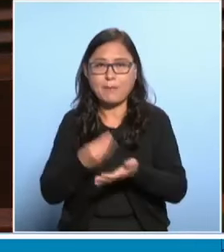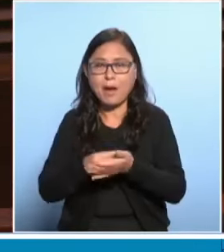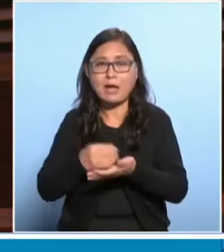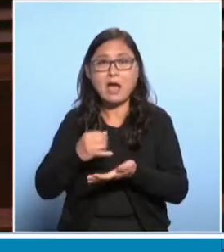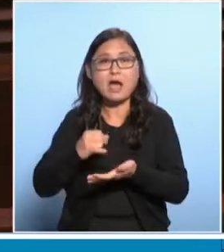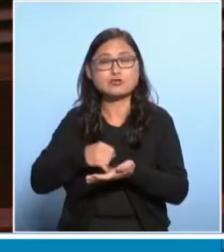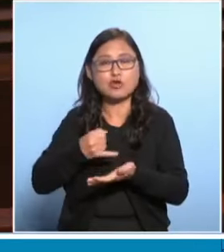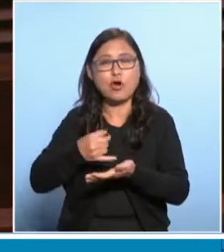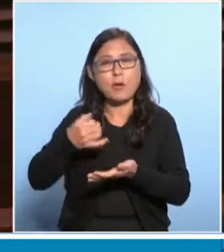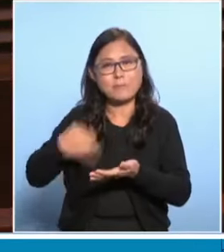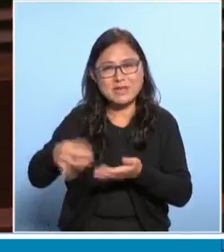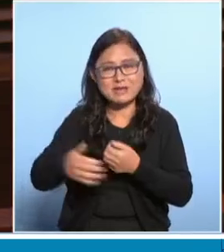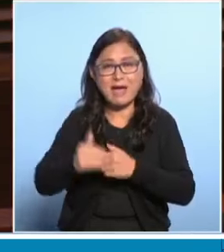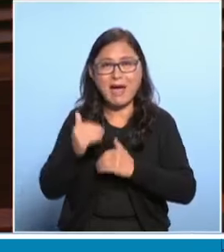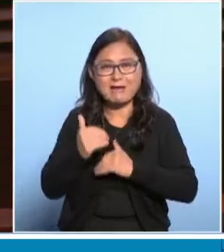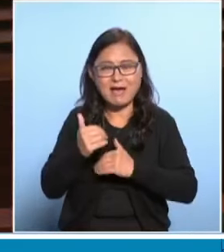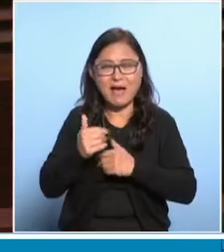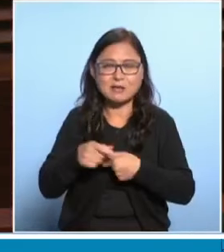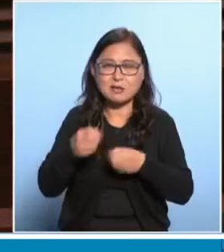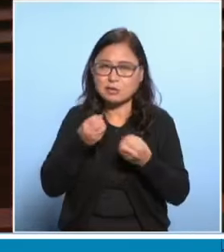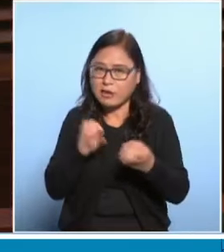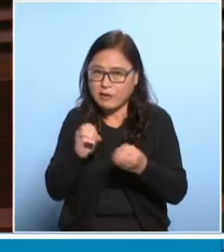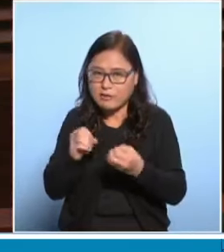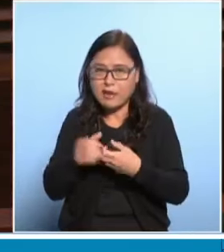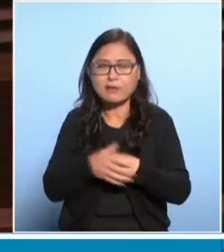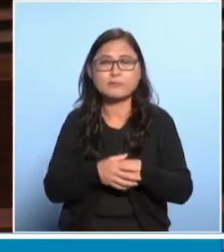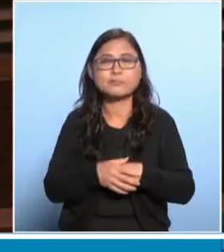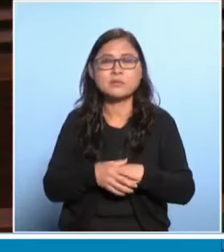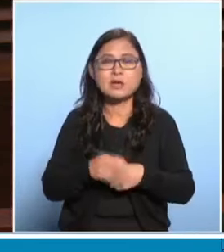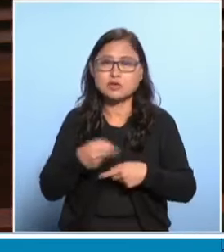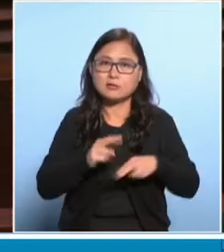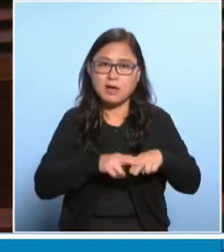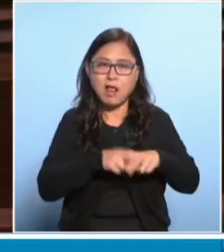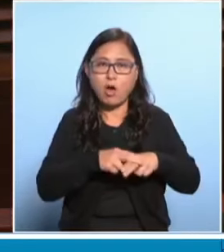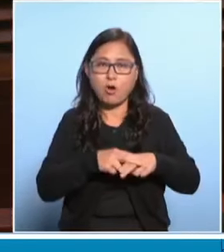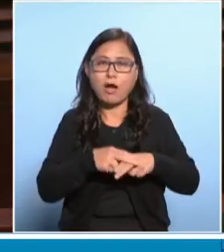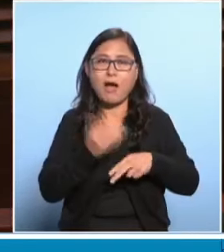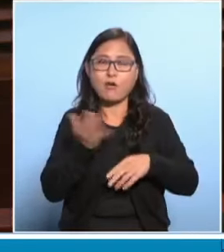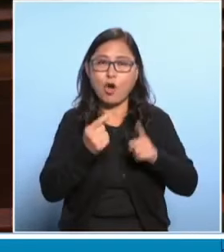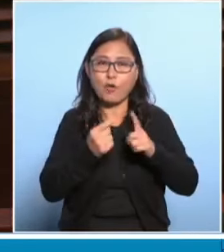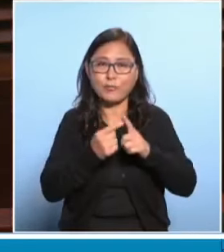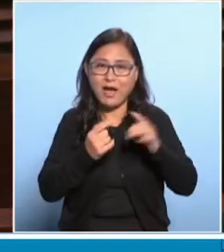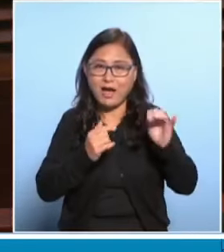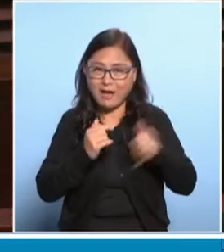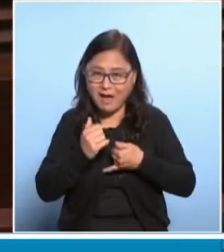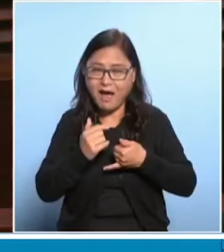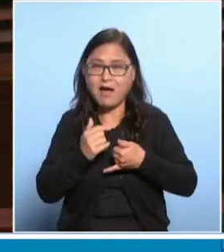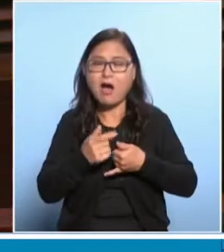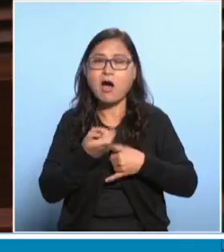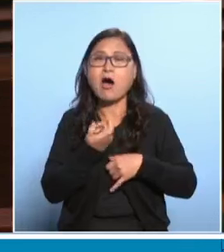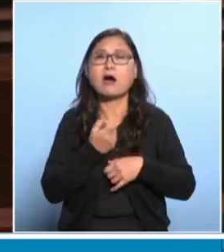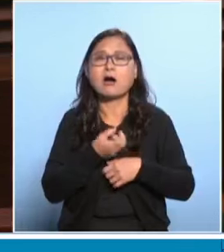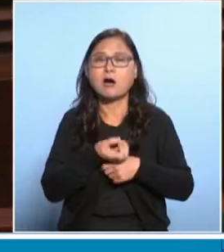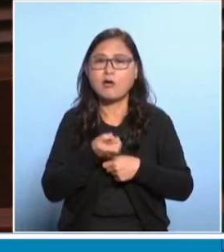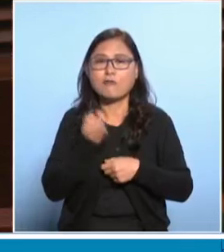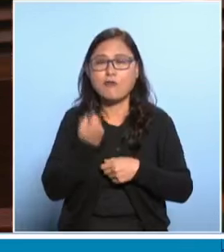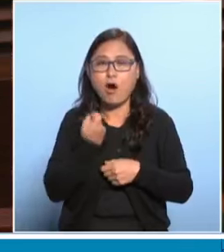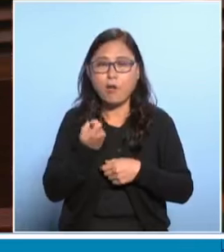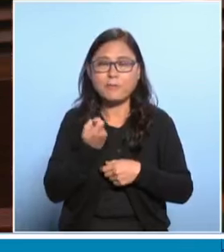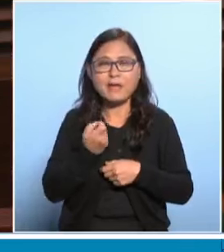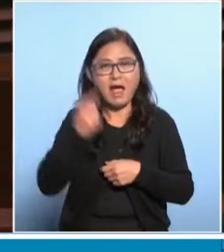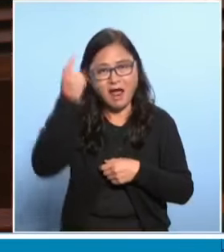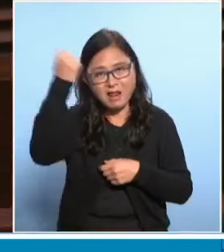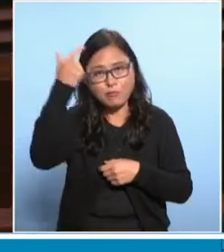免稅額的多項建議，適時作出討論，以期為內地旅客提供更加便捷靈活